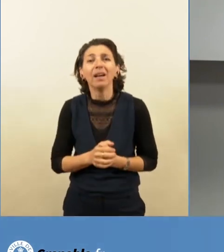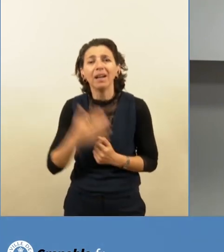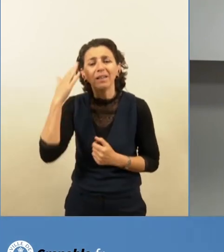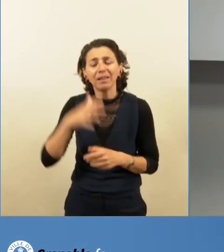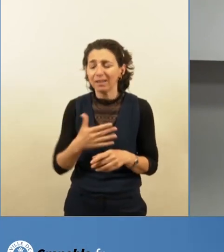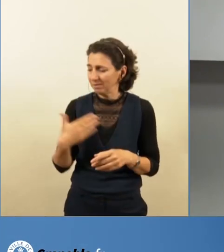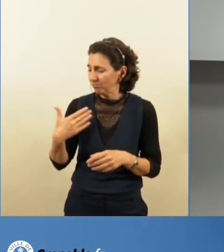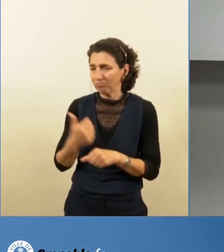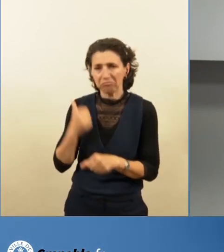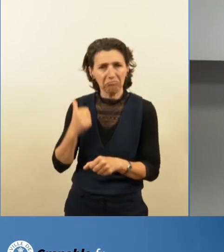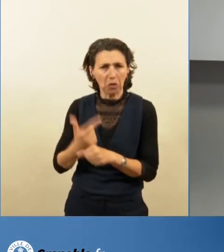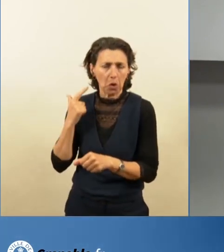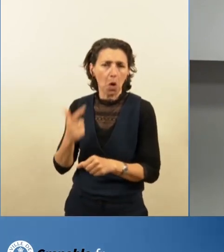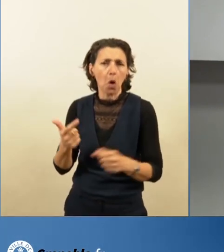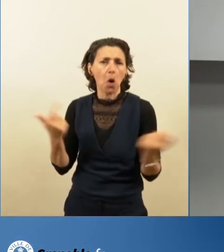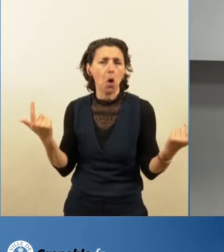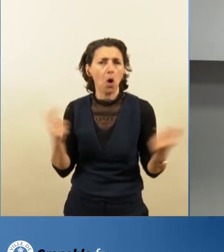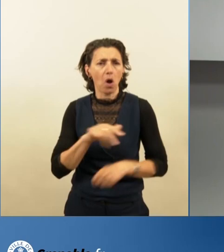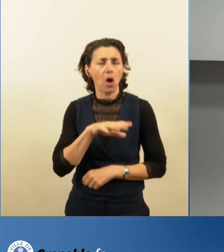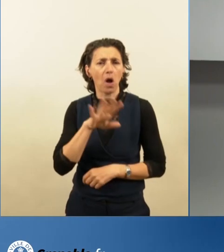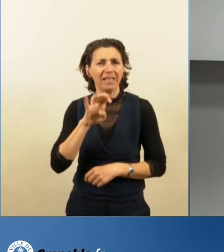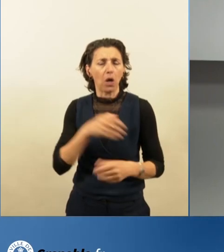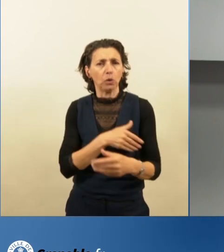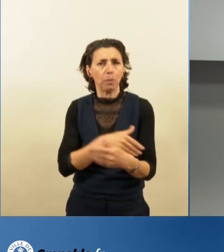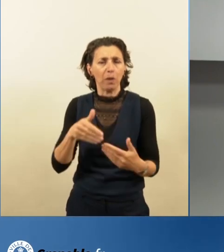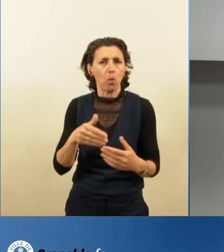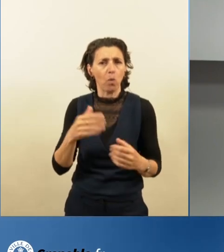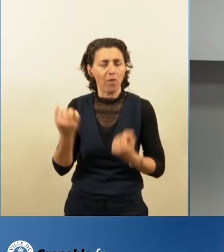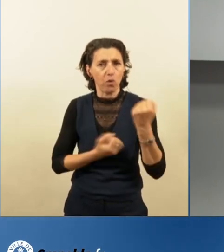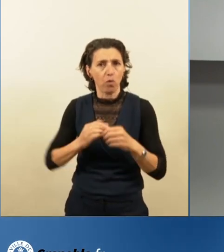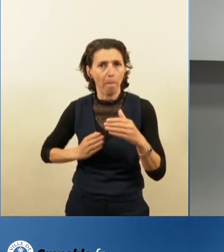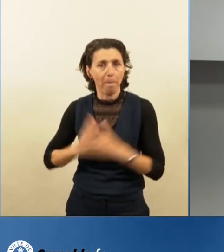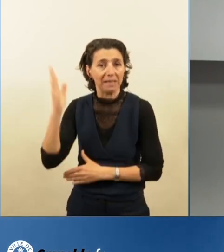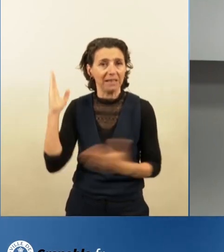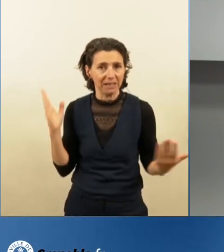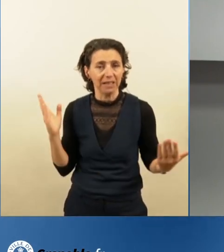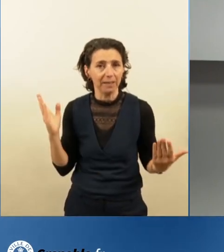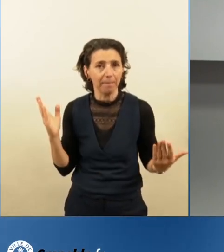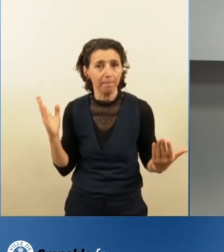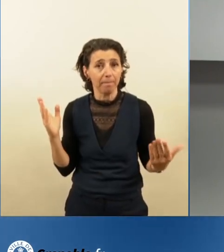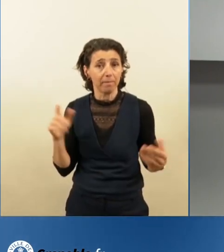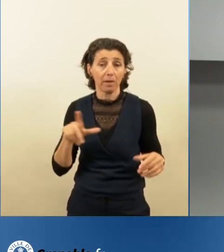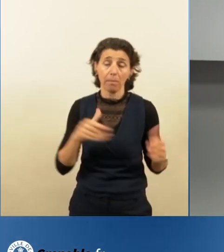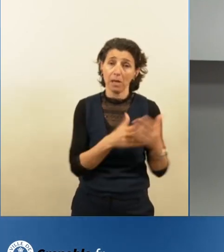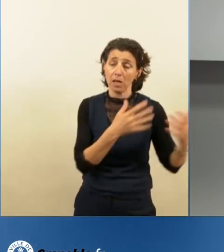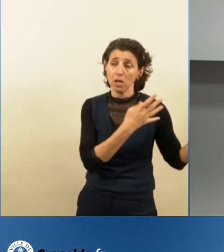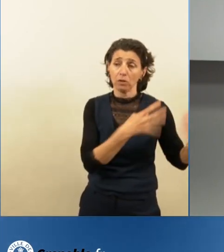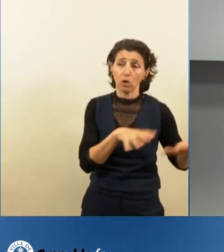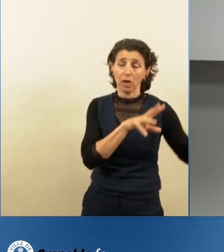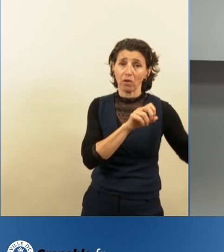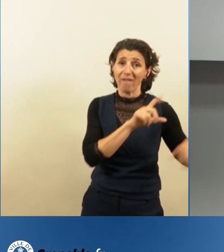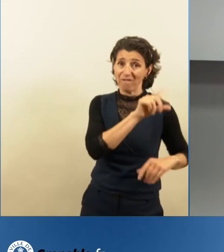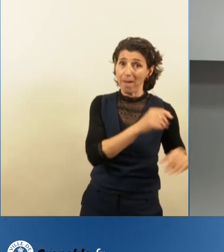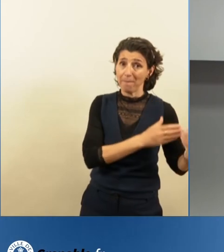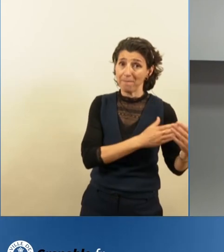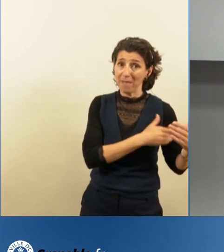l'année dernière où il y a deux ans la barre des 40 millions de véhicules il y en avait 20 en 1980 donc le problème s'étend avec des